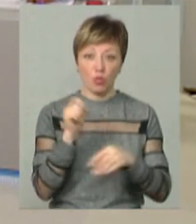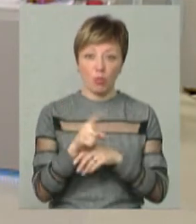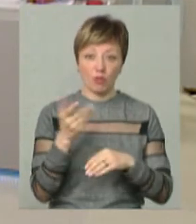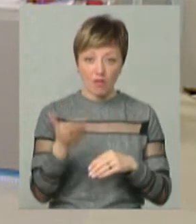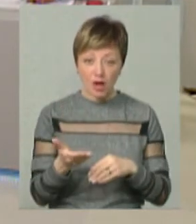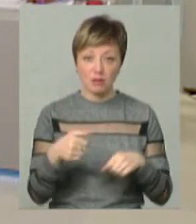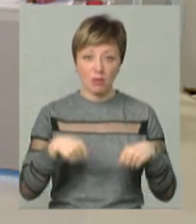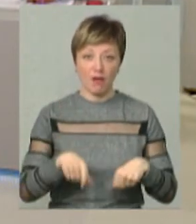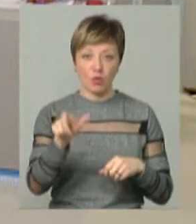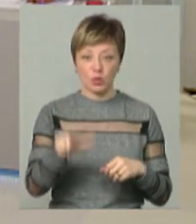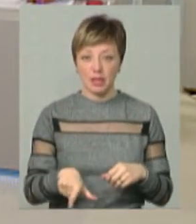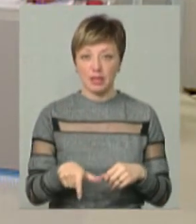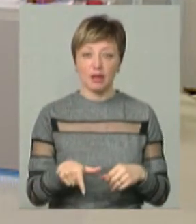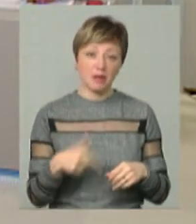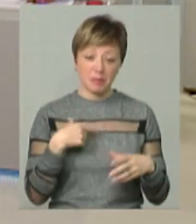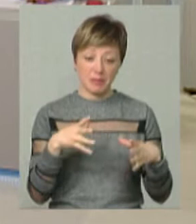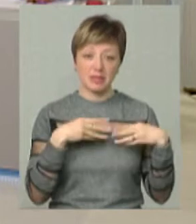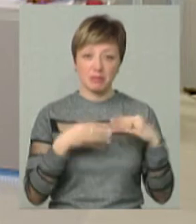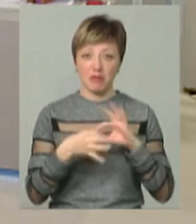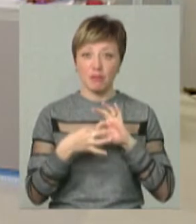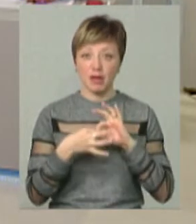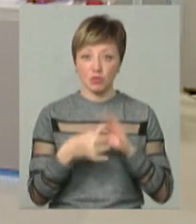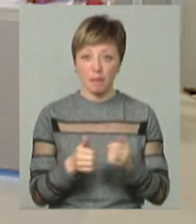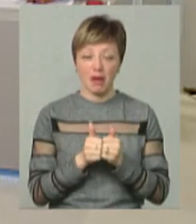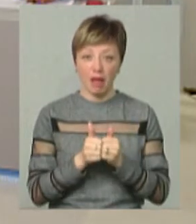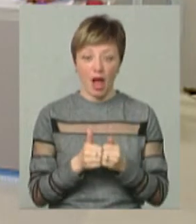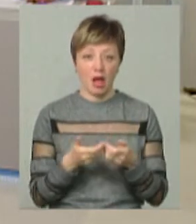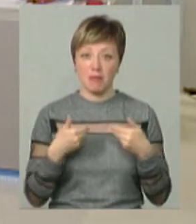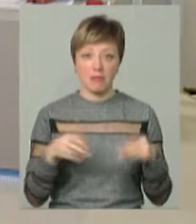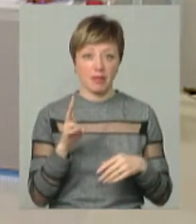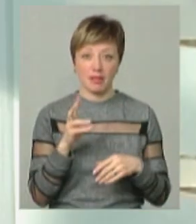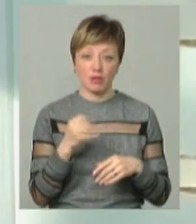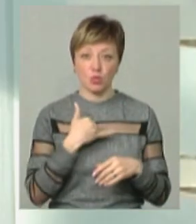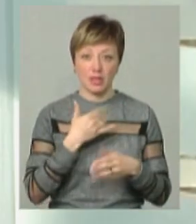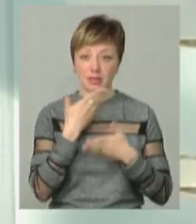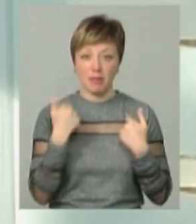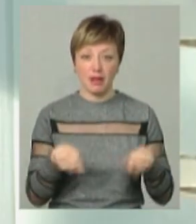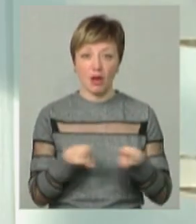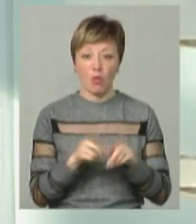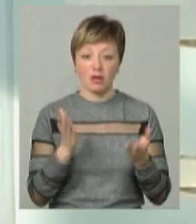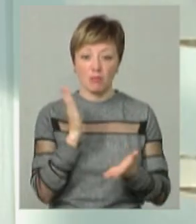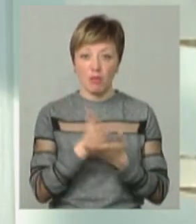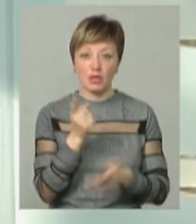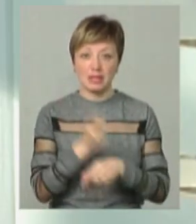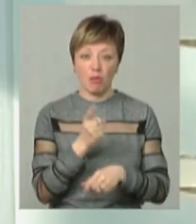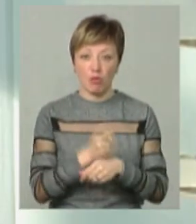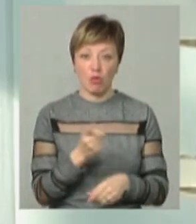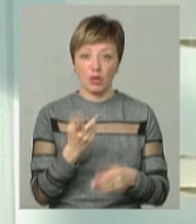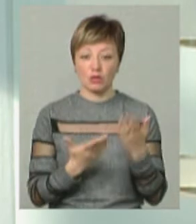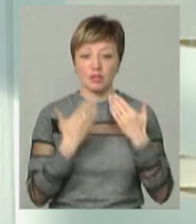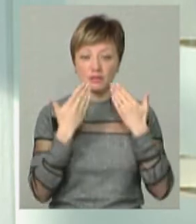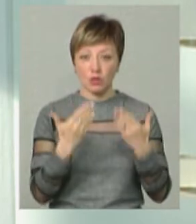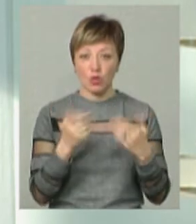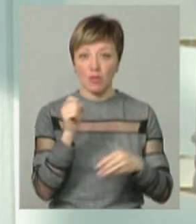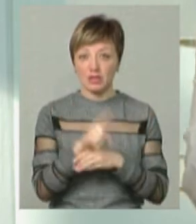уповноваженого з прав людини. Тобто ми співпрацюємо як партнери, у нас немає якоїсь такої прямої заборони, що, наприклад, якщо звернулися